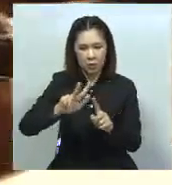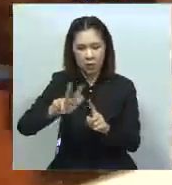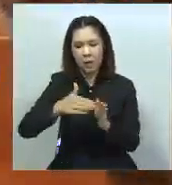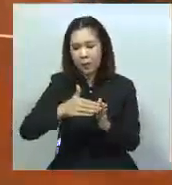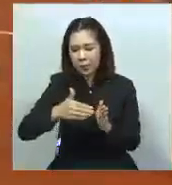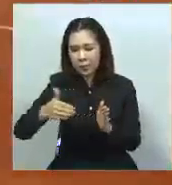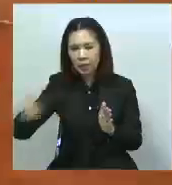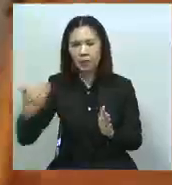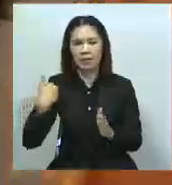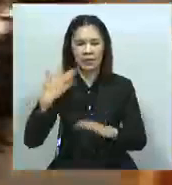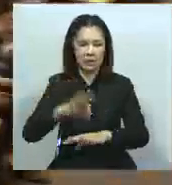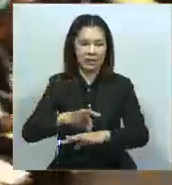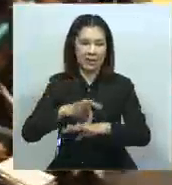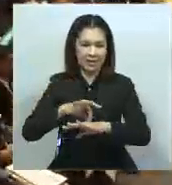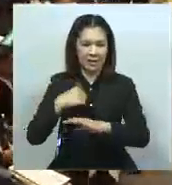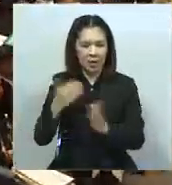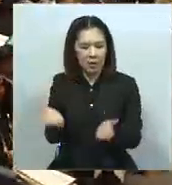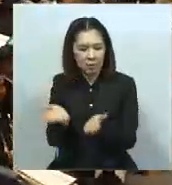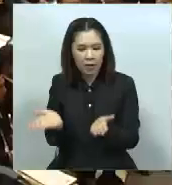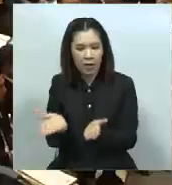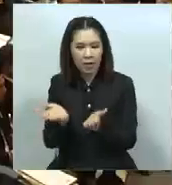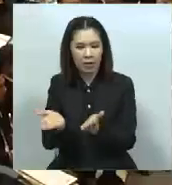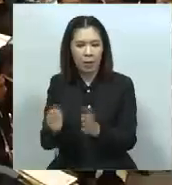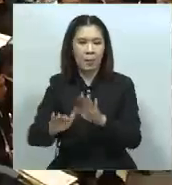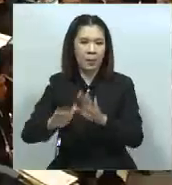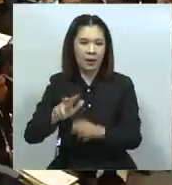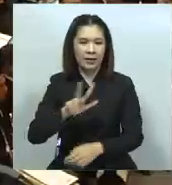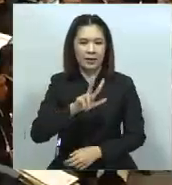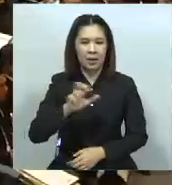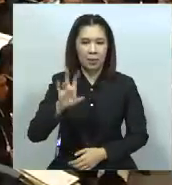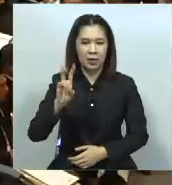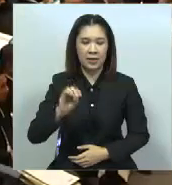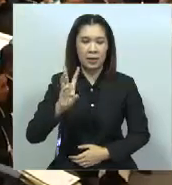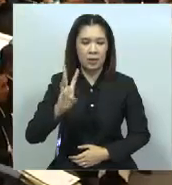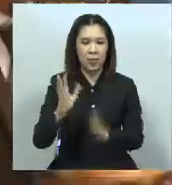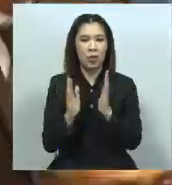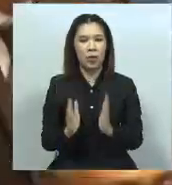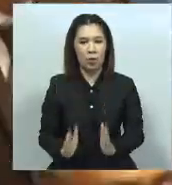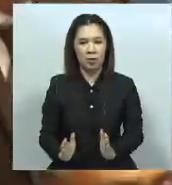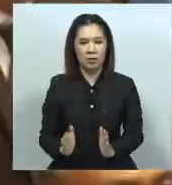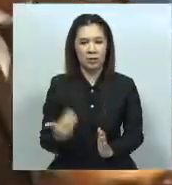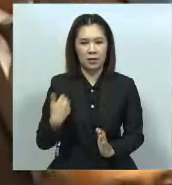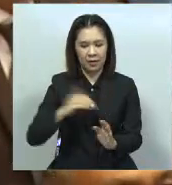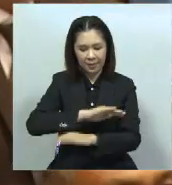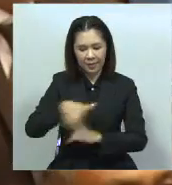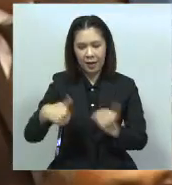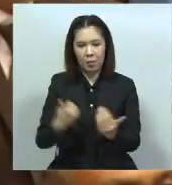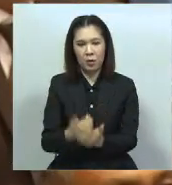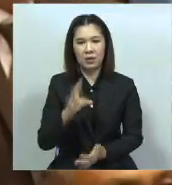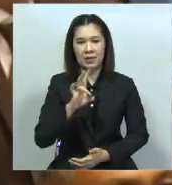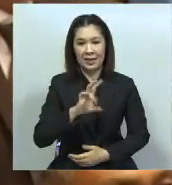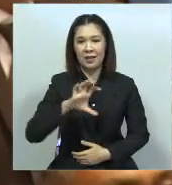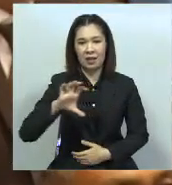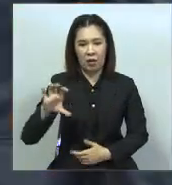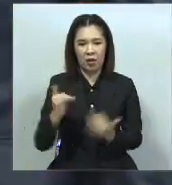มนตรีจะต้องได้รับเสียงสนับสนุนเกินกึ่งหนึ่งหรือว่าจำนวน376คนจากส.ส.ทั้งหมด700คนค่ะซึ่งข